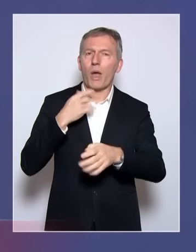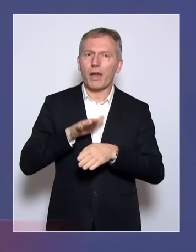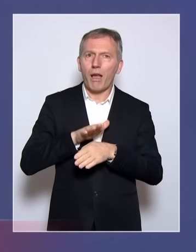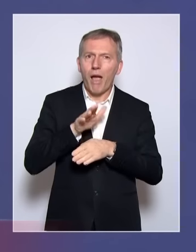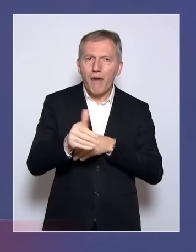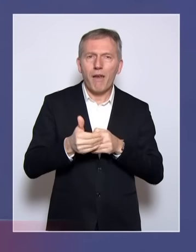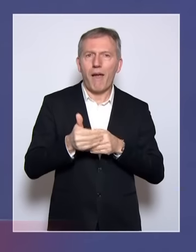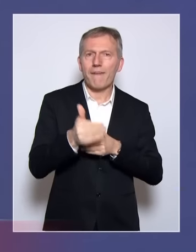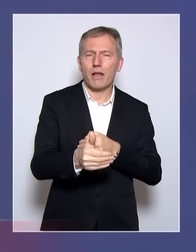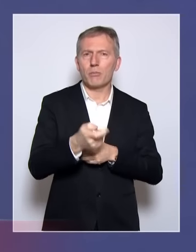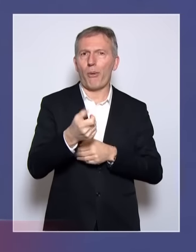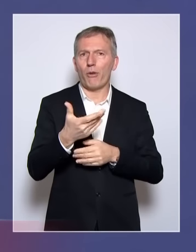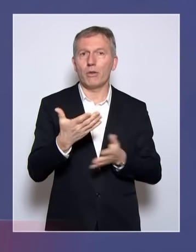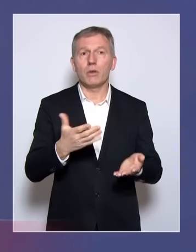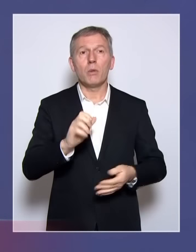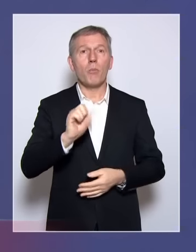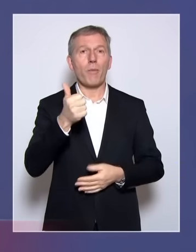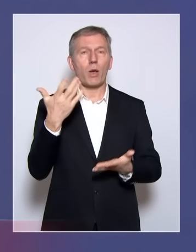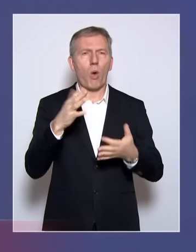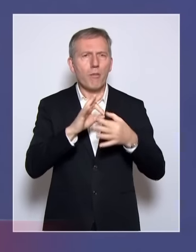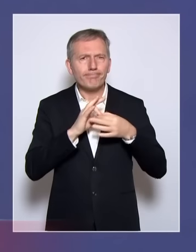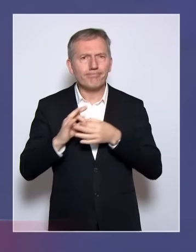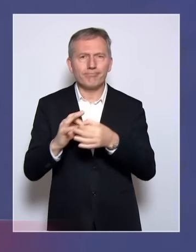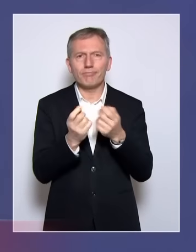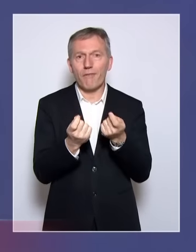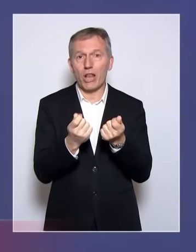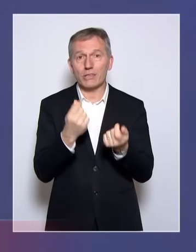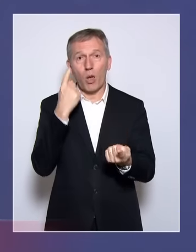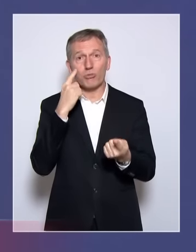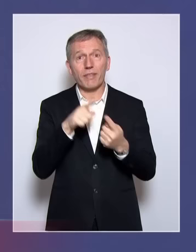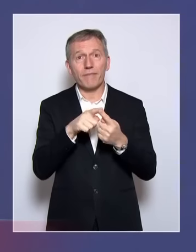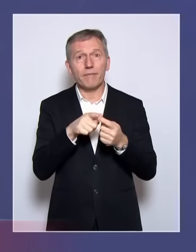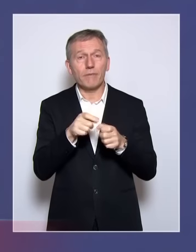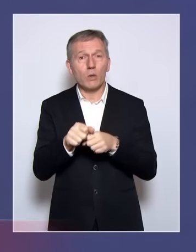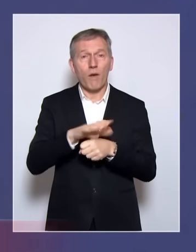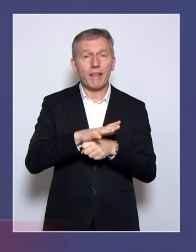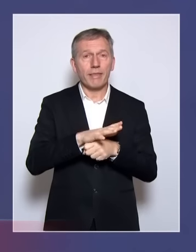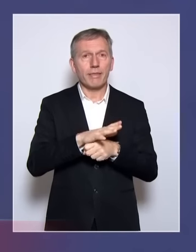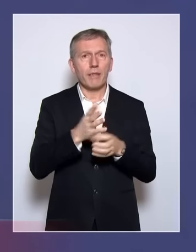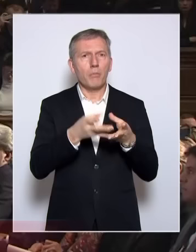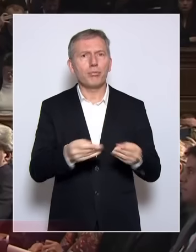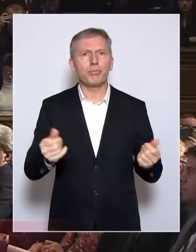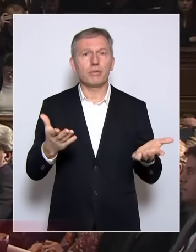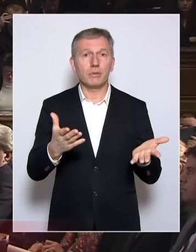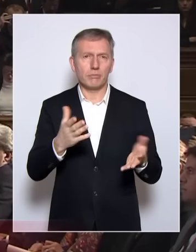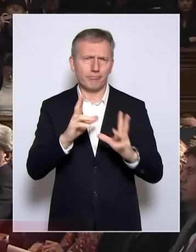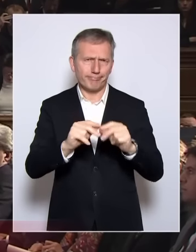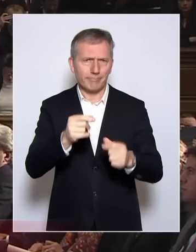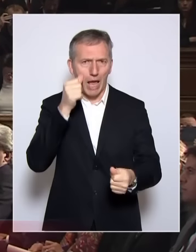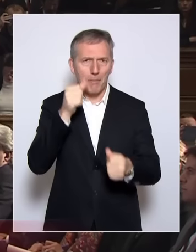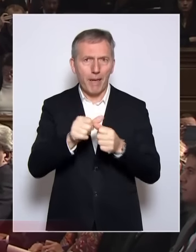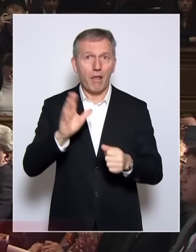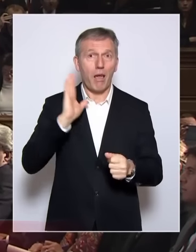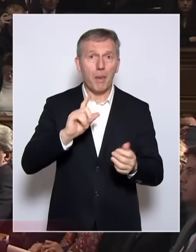dernières années. D'abord, le choix de l'unité financière pour sortir de la pandémie. Je vais essayer de rappeler, parce que rien n'était dit